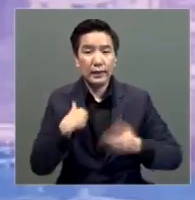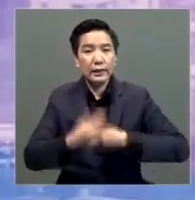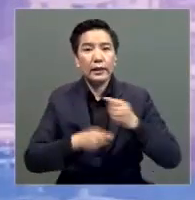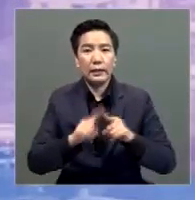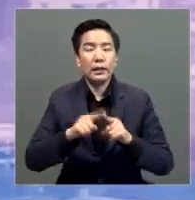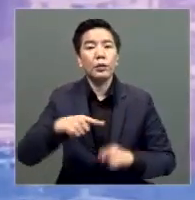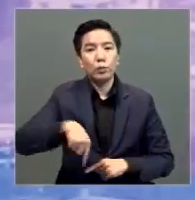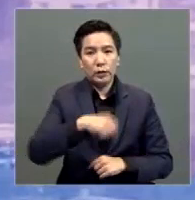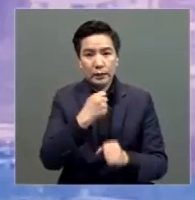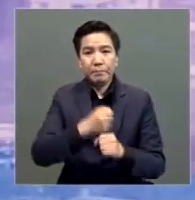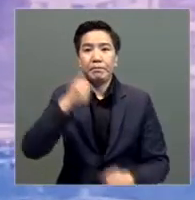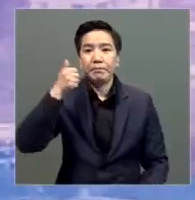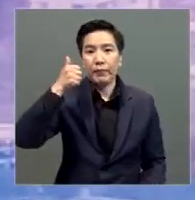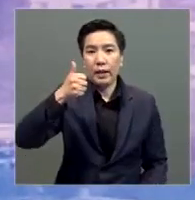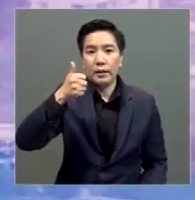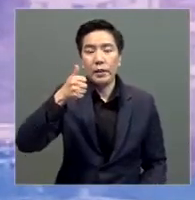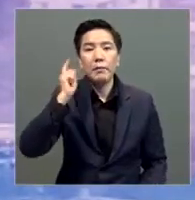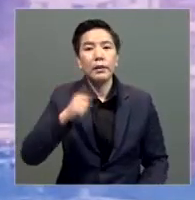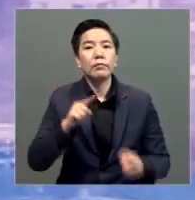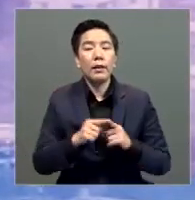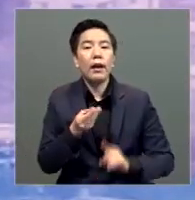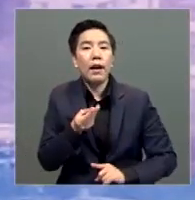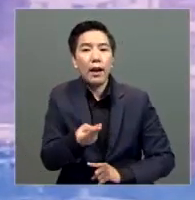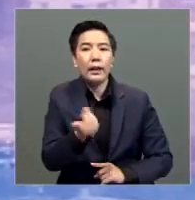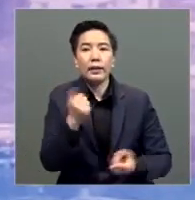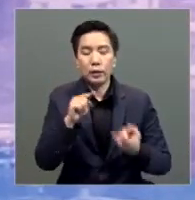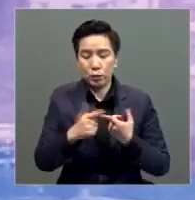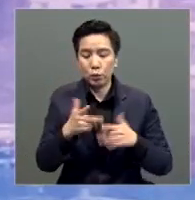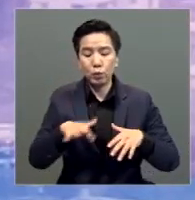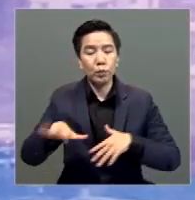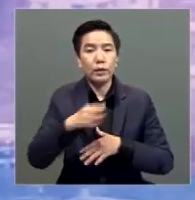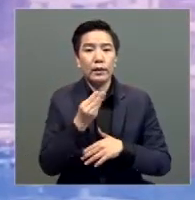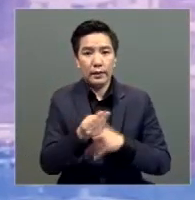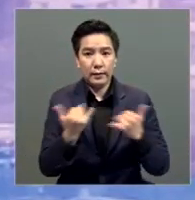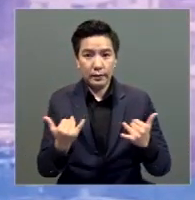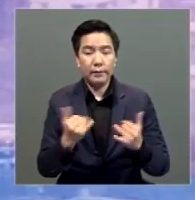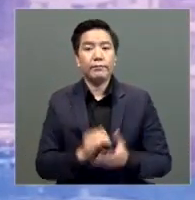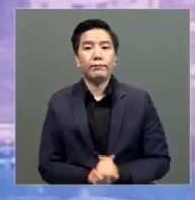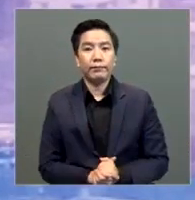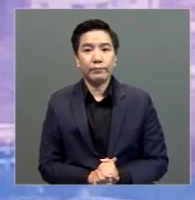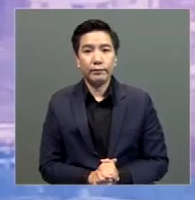พวกเหล่านี้ทำได้เป็นข้อยกเว้นที่ให้ไว้เป็นการทั่วไป